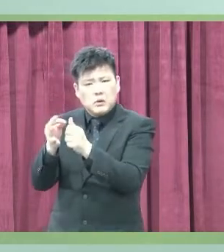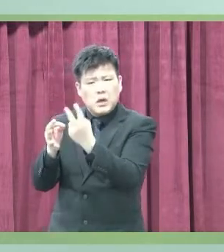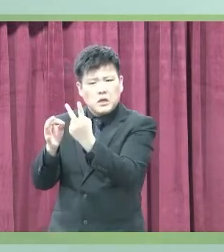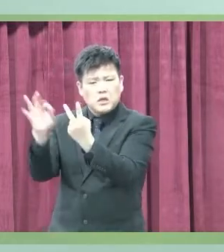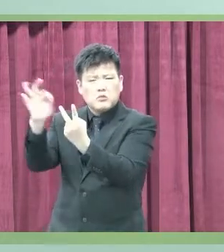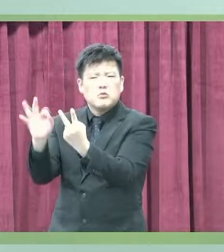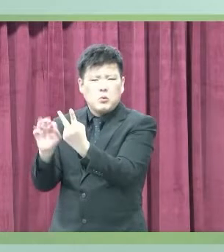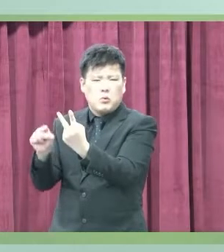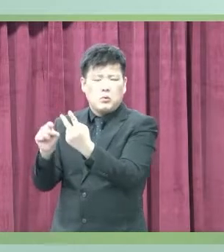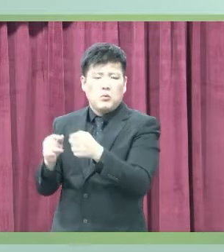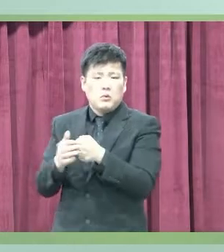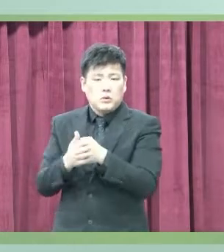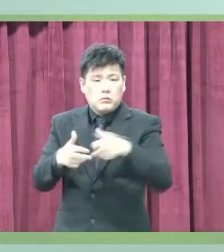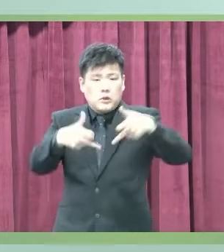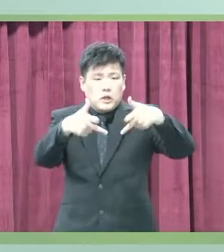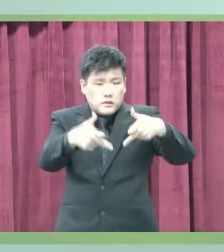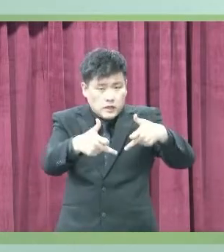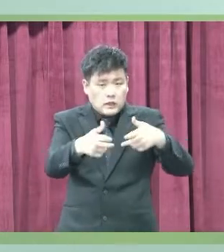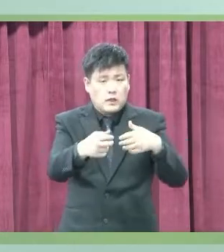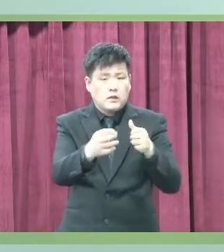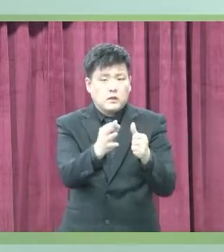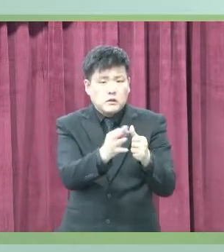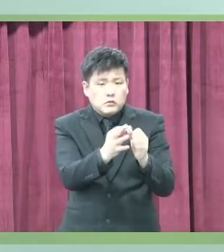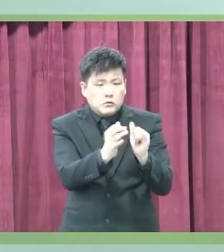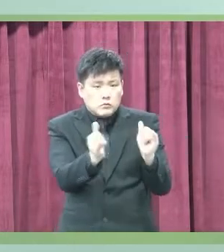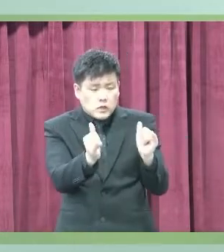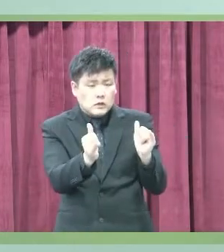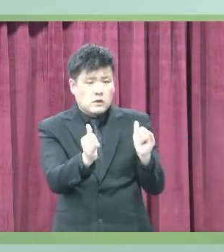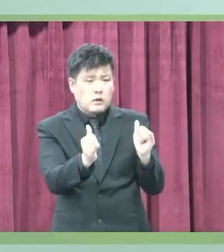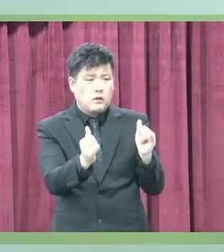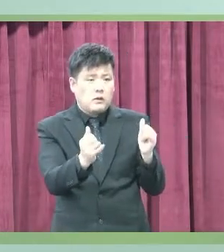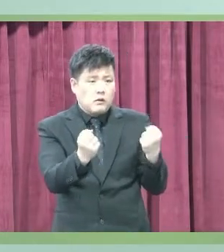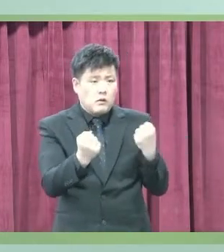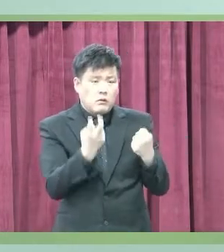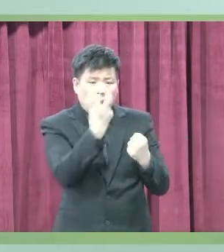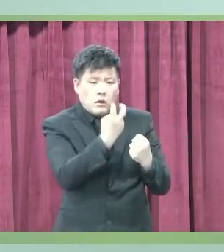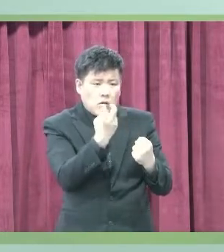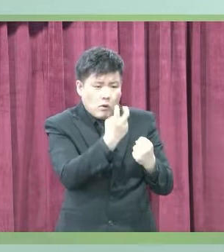때문에 장애인의 의료급여자의 수검률이 더 낮지 않나라는 생각을 합니다.